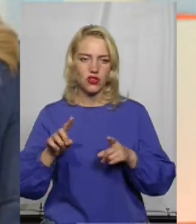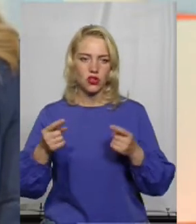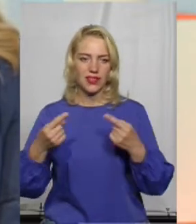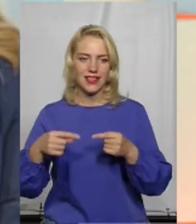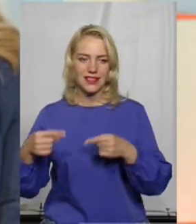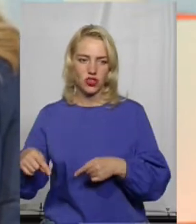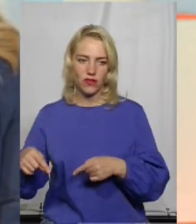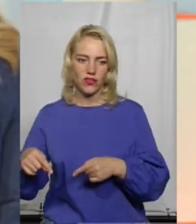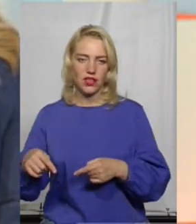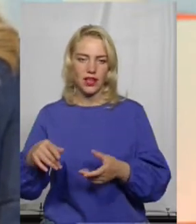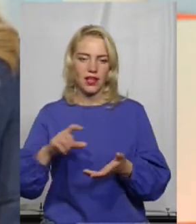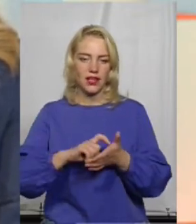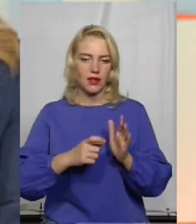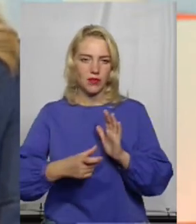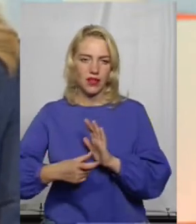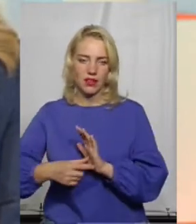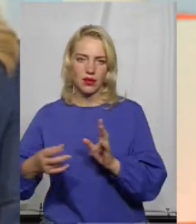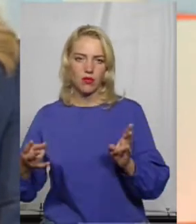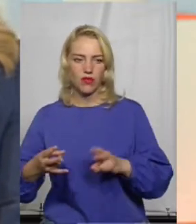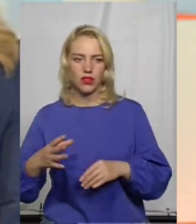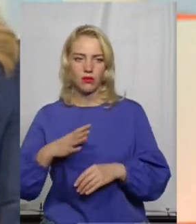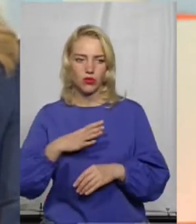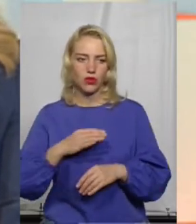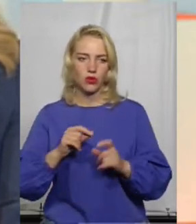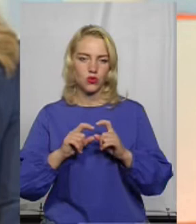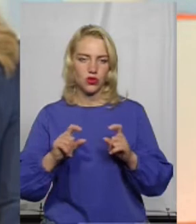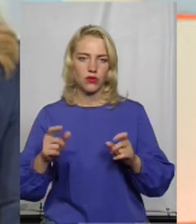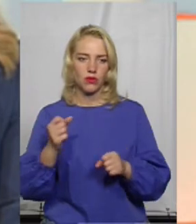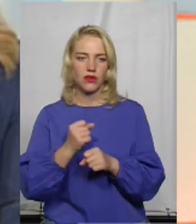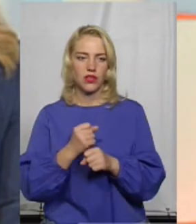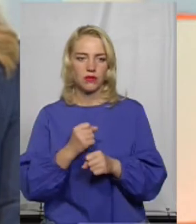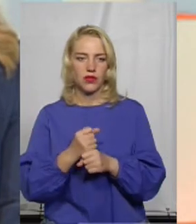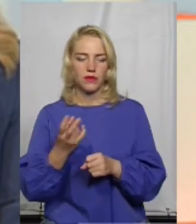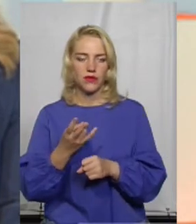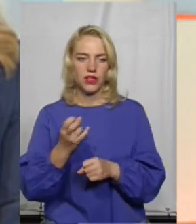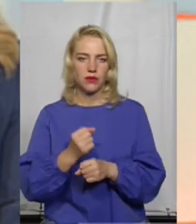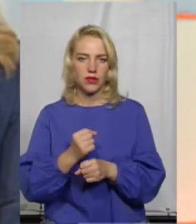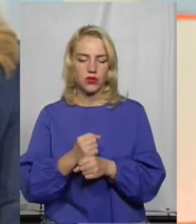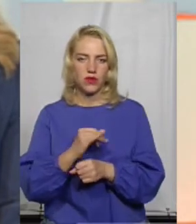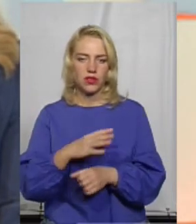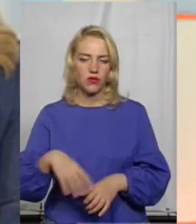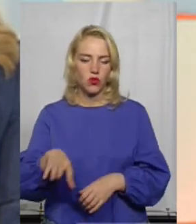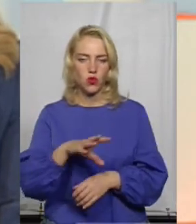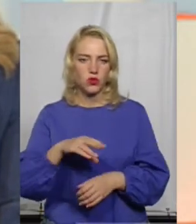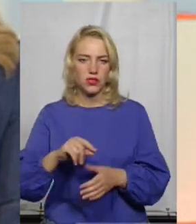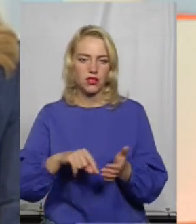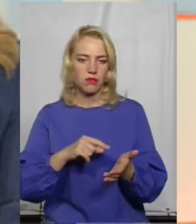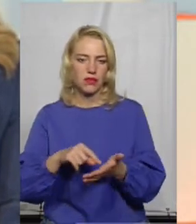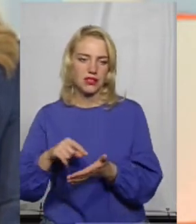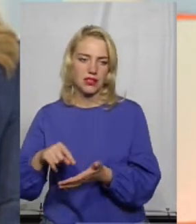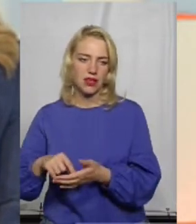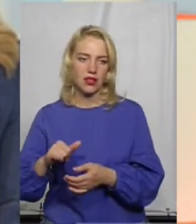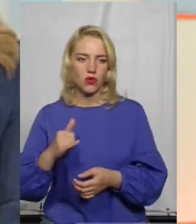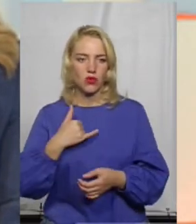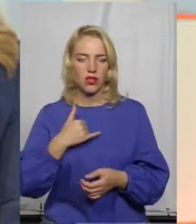кризові кімнати повинні, чи установи повинні працювати в усіх містах. В крайньому разі у